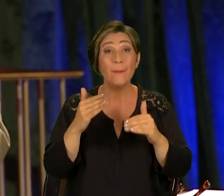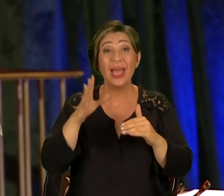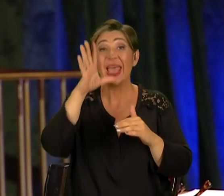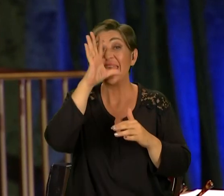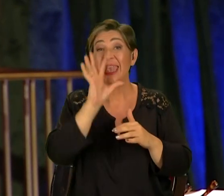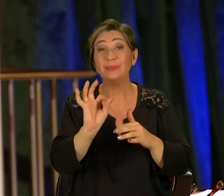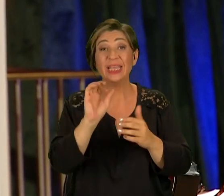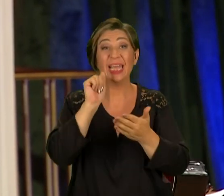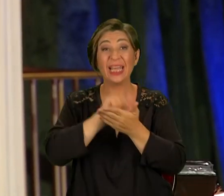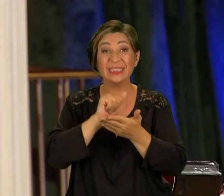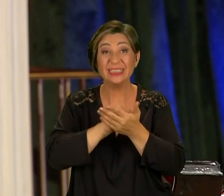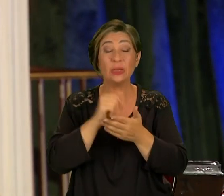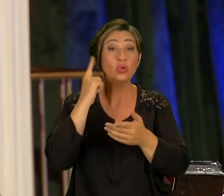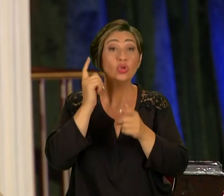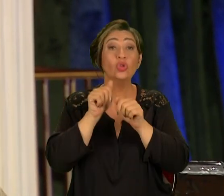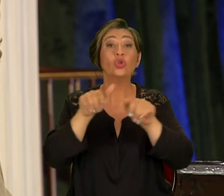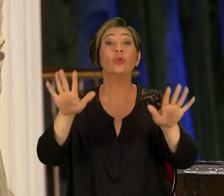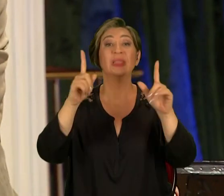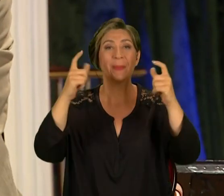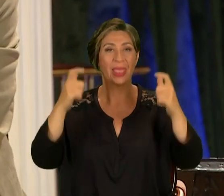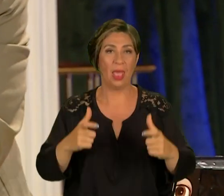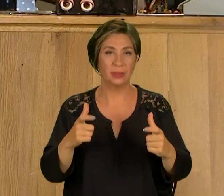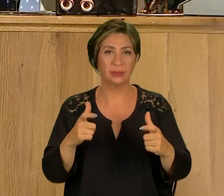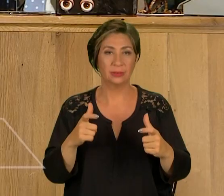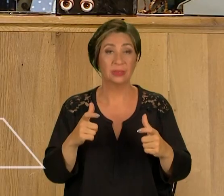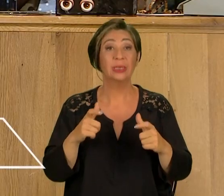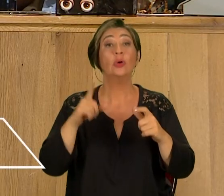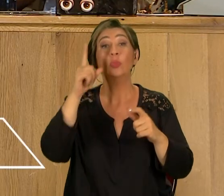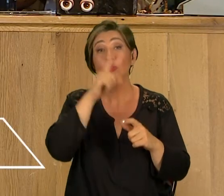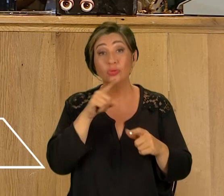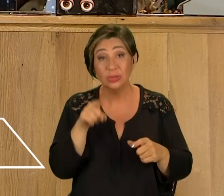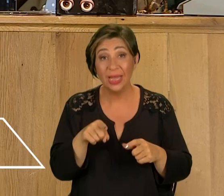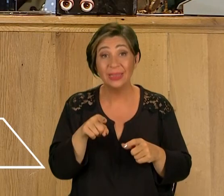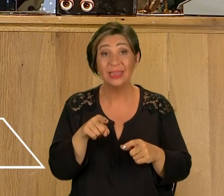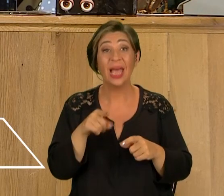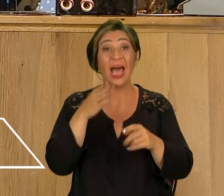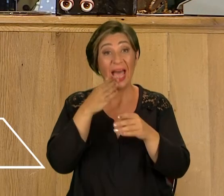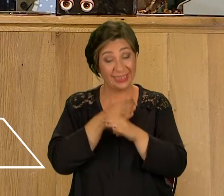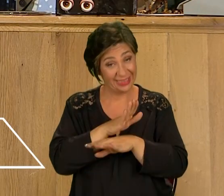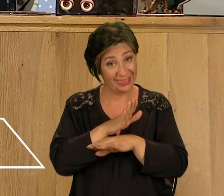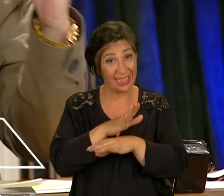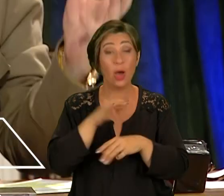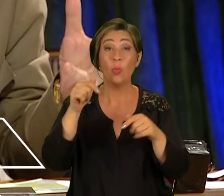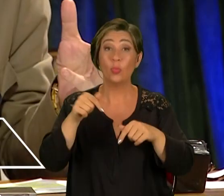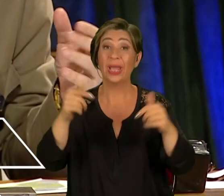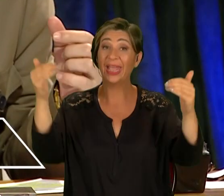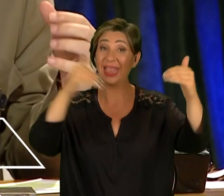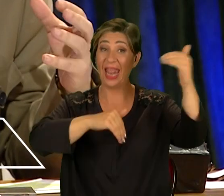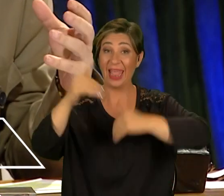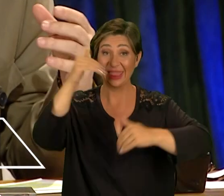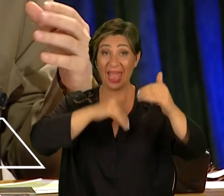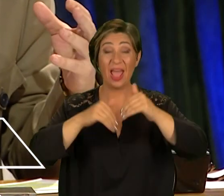kimsenin gazetecilere duyurulmadığı bir yer. Ve dolayısıyla aslında buraya